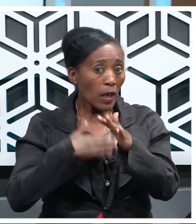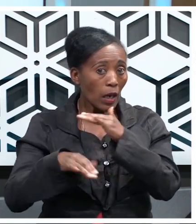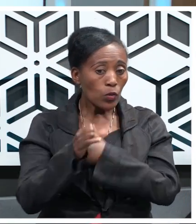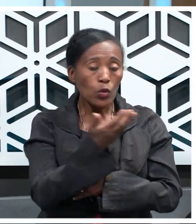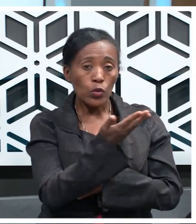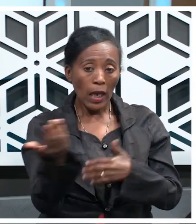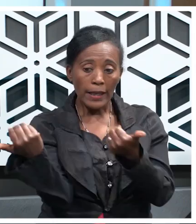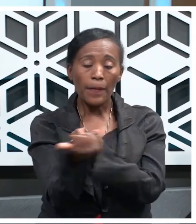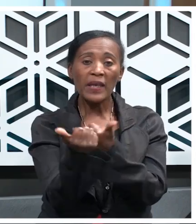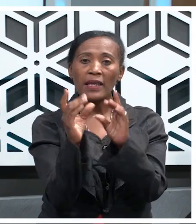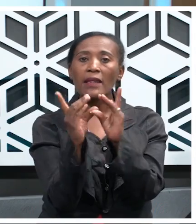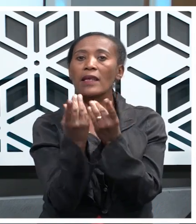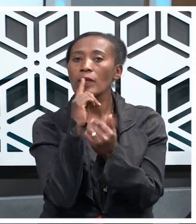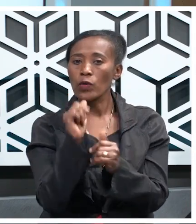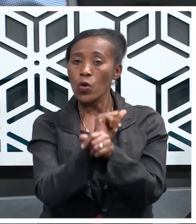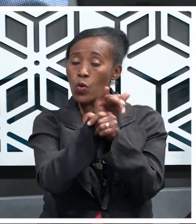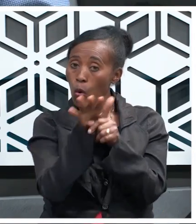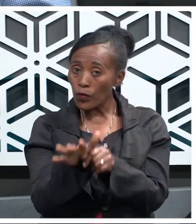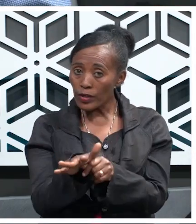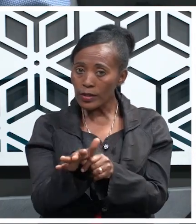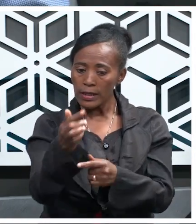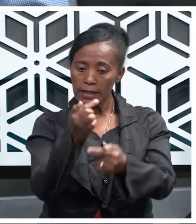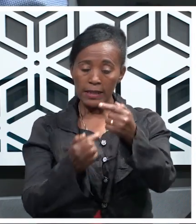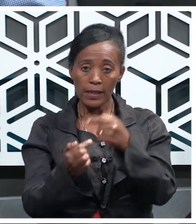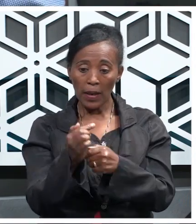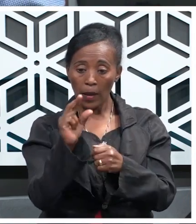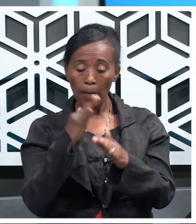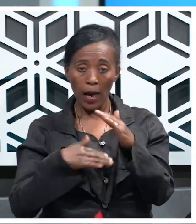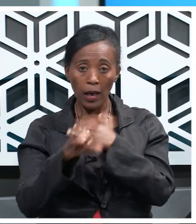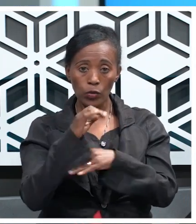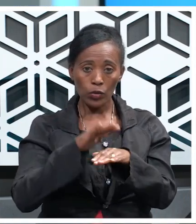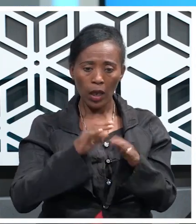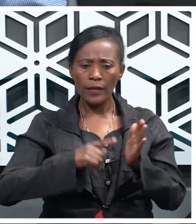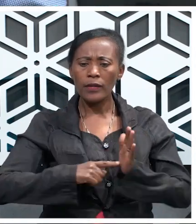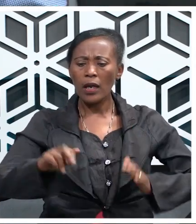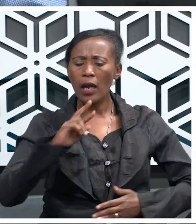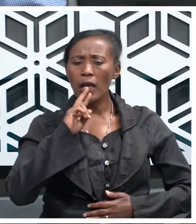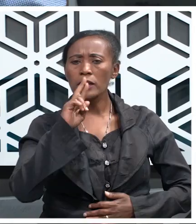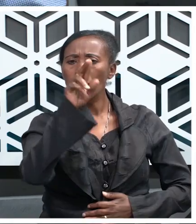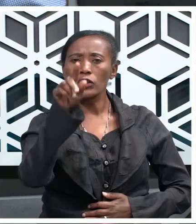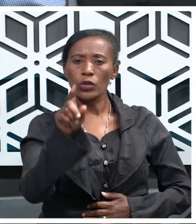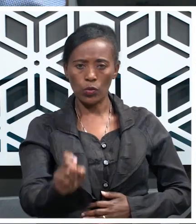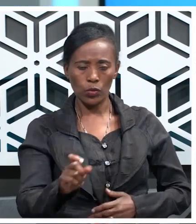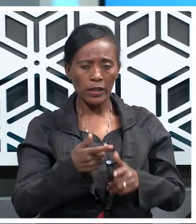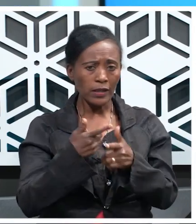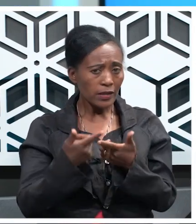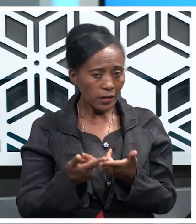እንዲሁም የአካል ጉዳተኞችን ጉዳይ የሚከታተል ክፍል ነው። ኮቪድን ስናመጣው አካል ጉዳተኞች ተጋላጭ ናቸው